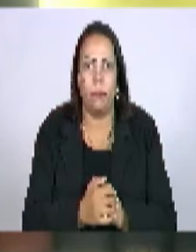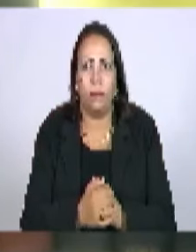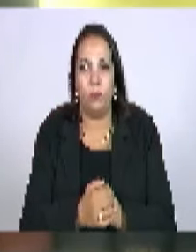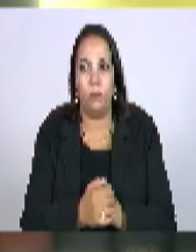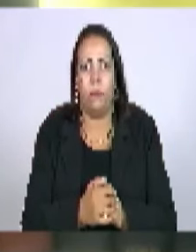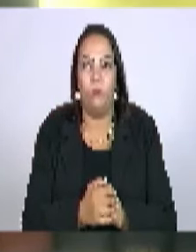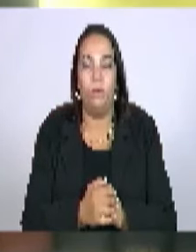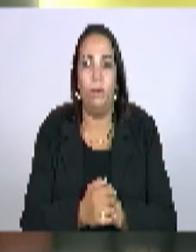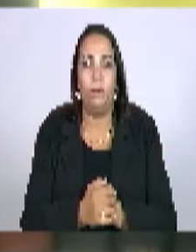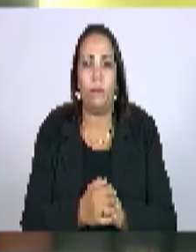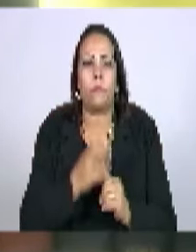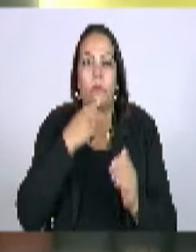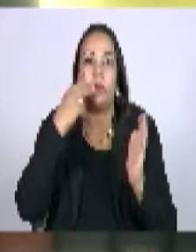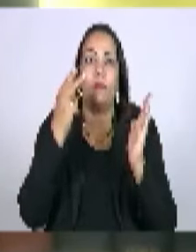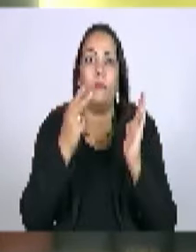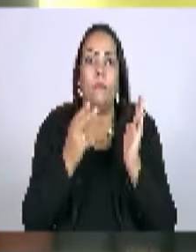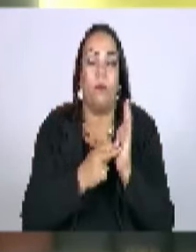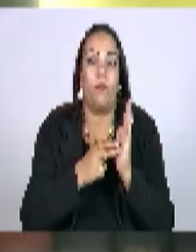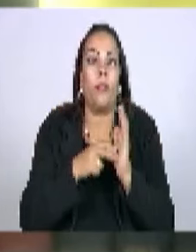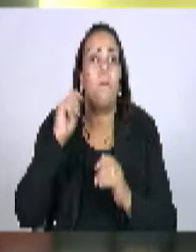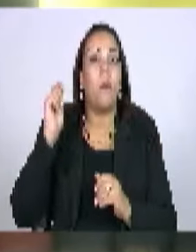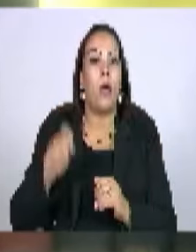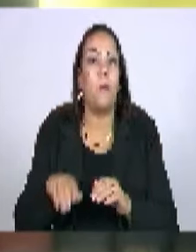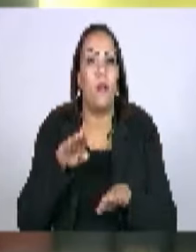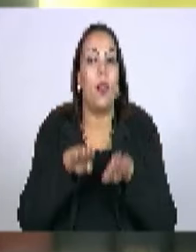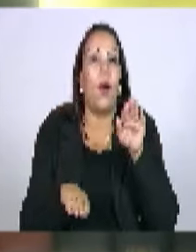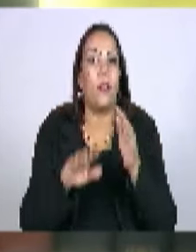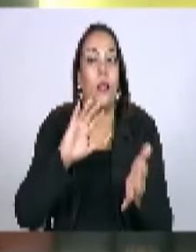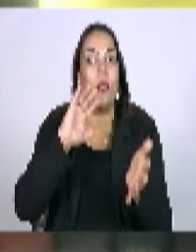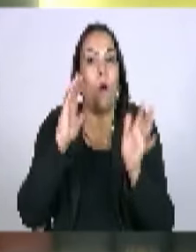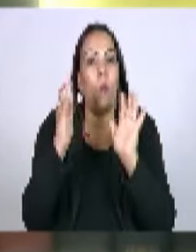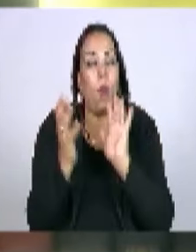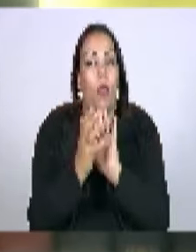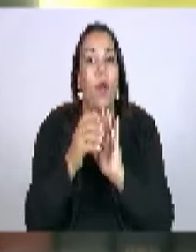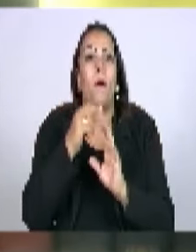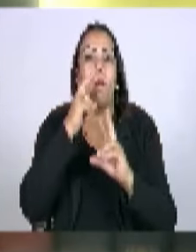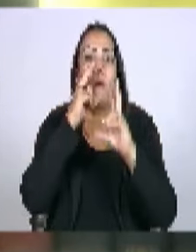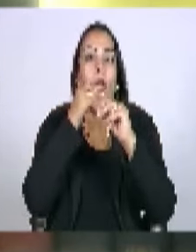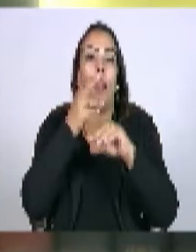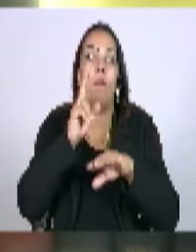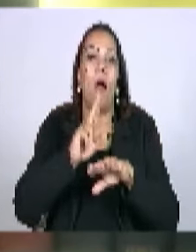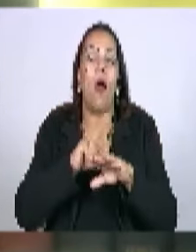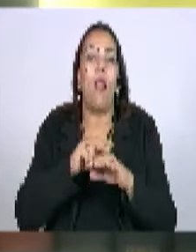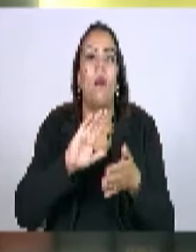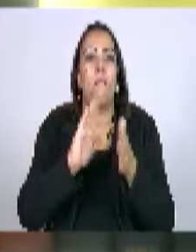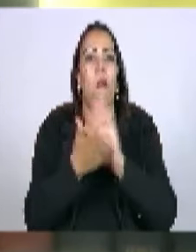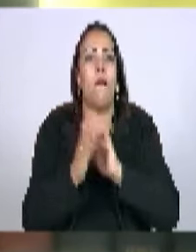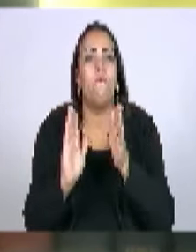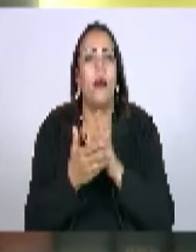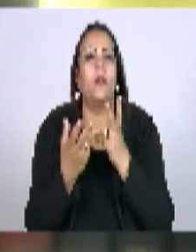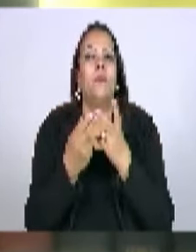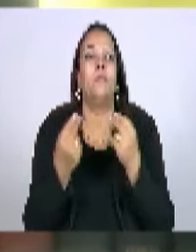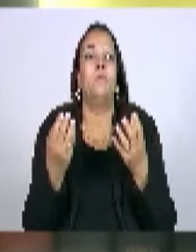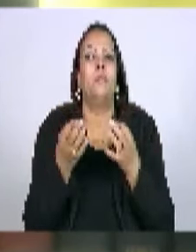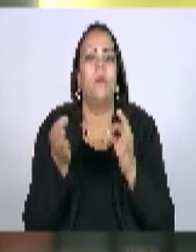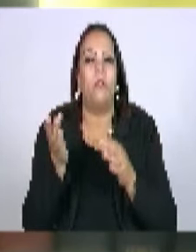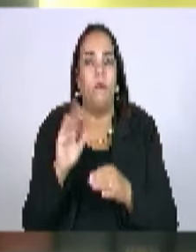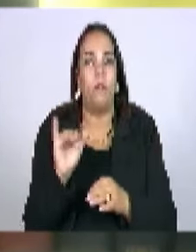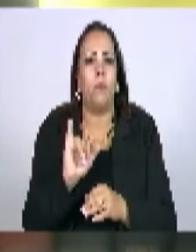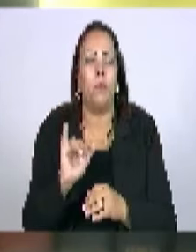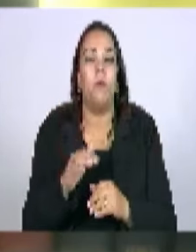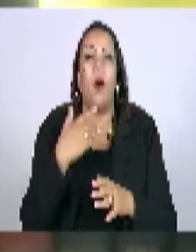جماعيه قرار محكمه العدل الدوليه تحدث عن بعض قضايا مهمه